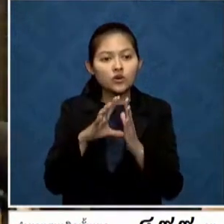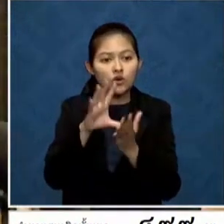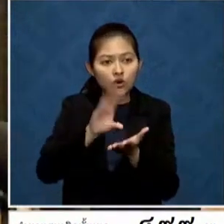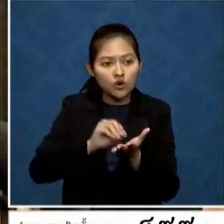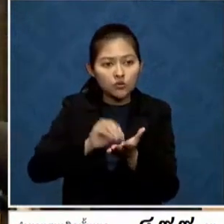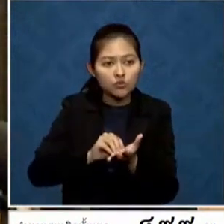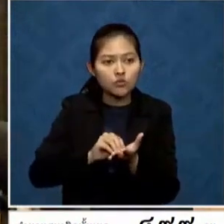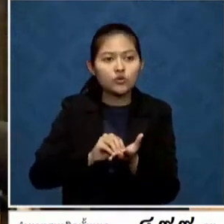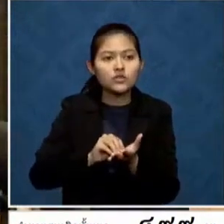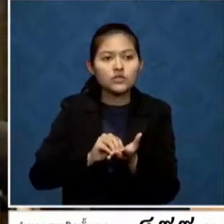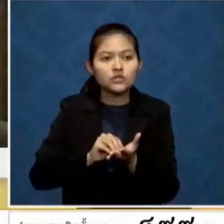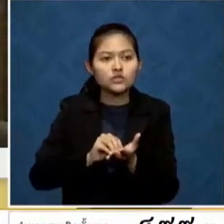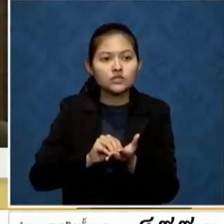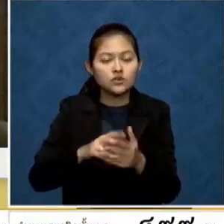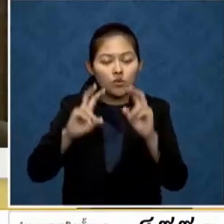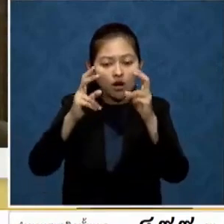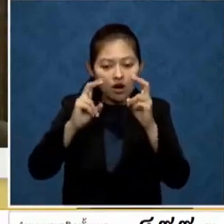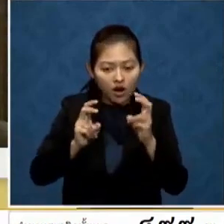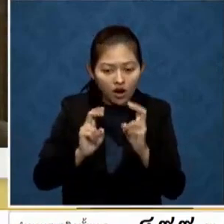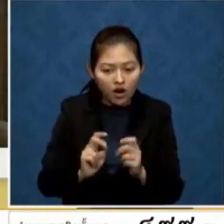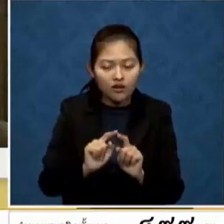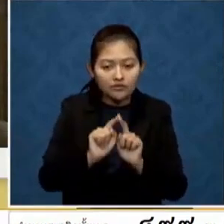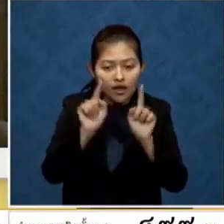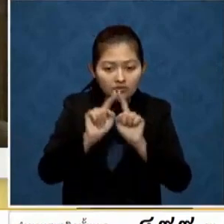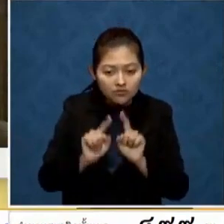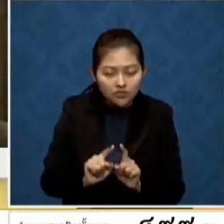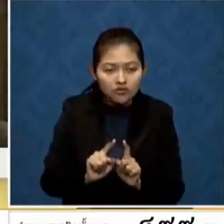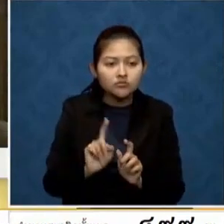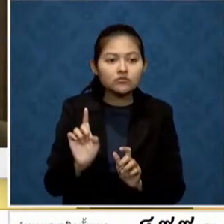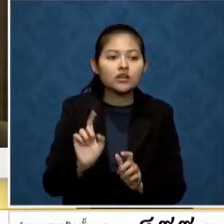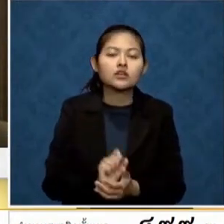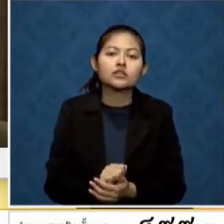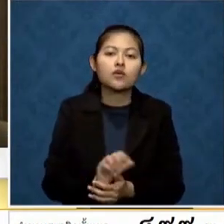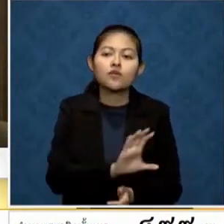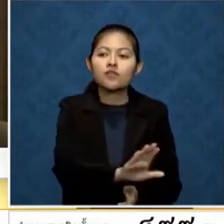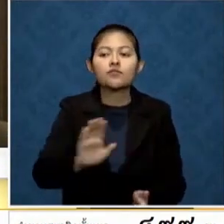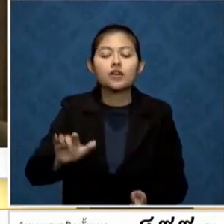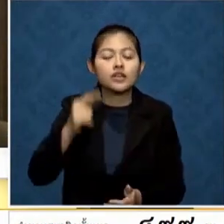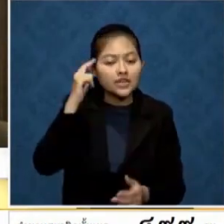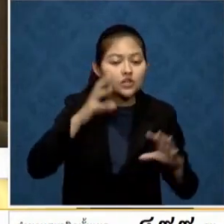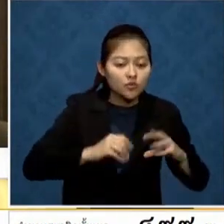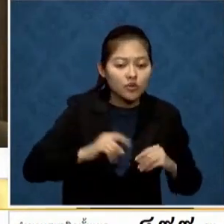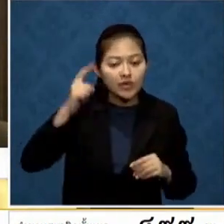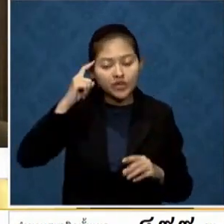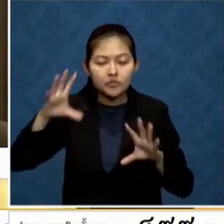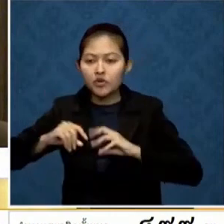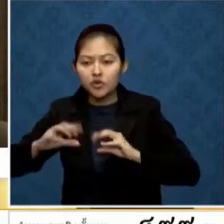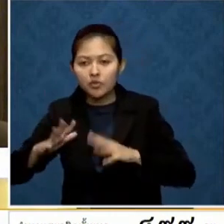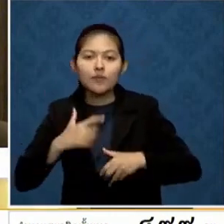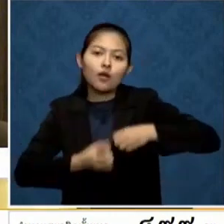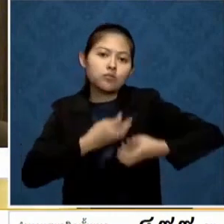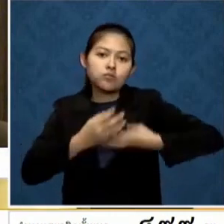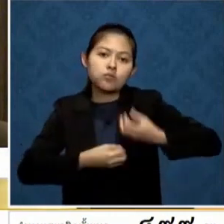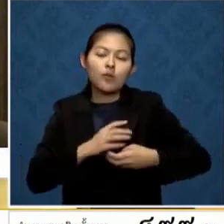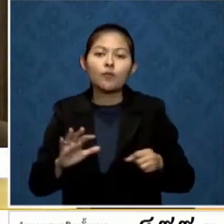ที่คลาดเคลื่อนเป็นหลักนะครับประเด็นอะไรที่มันเป็นความเห็นที่มันแตกต่างอันนี้ผมคิดว่าเอ่อแต่ละท่านทั้งฝ่ายที่เห็นด้วยหรือไม่เห็นด้วยก็ได้อภิปรายกันเอ่อเต็มที่